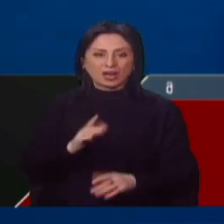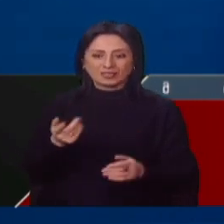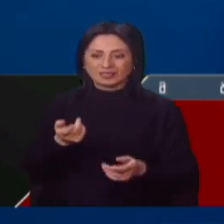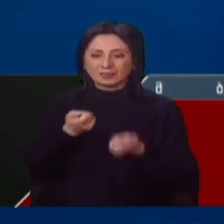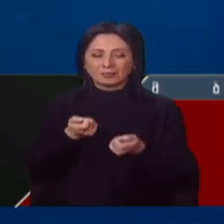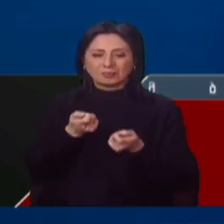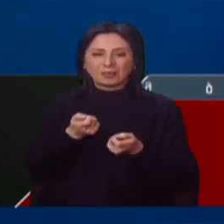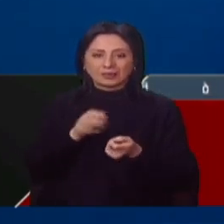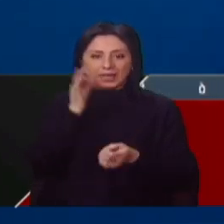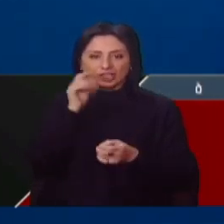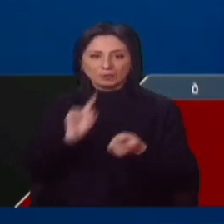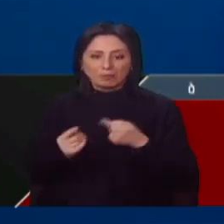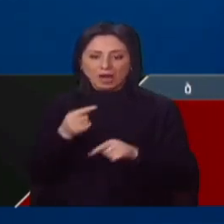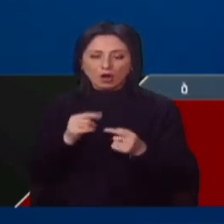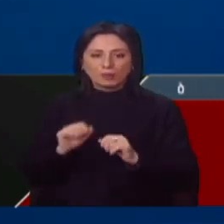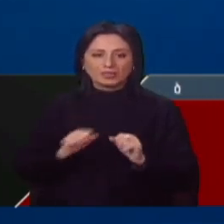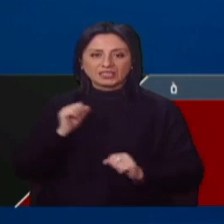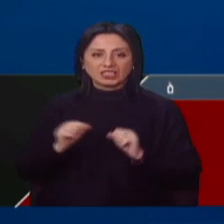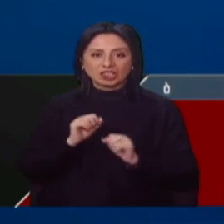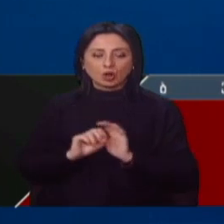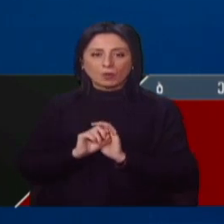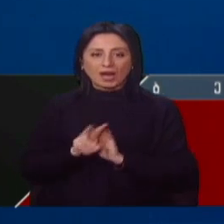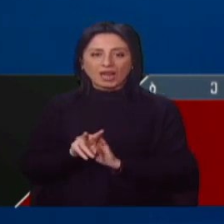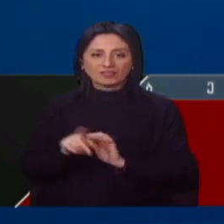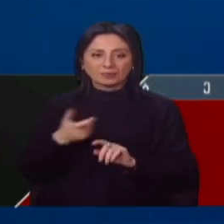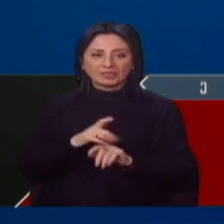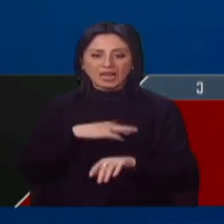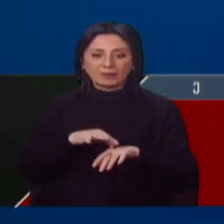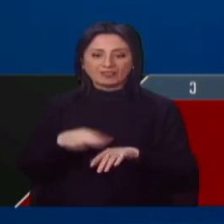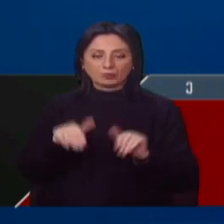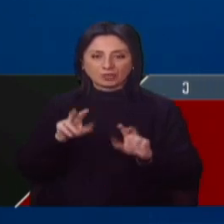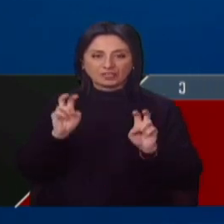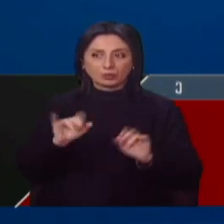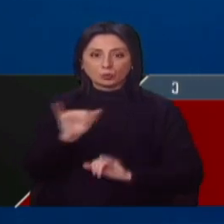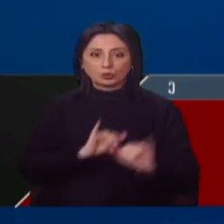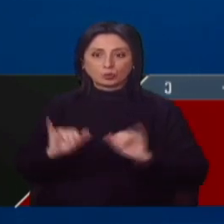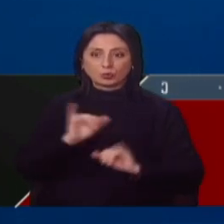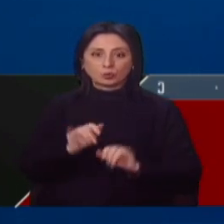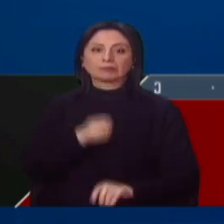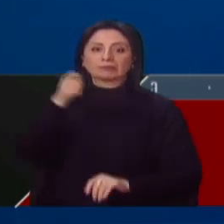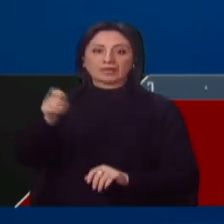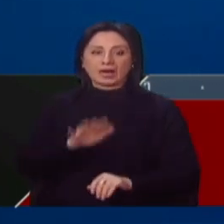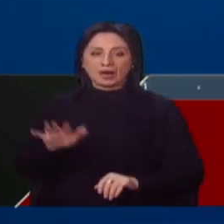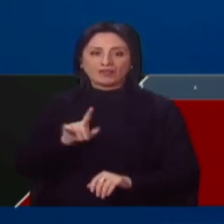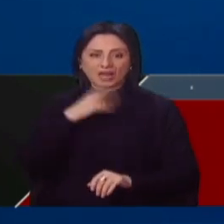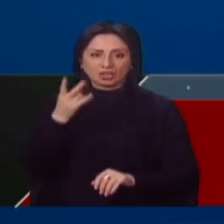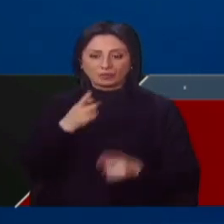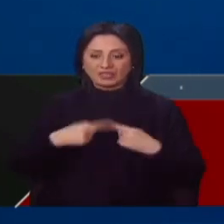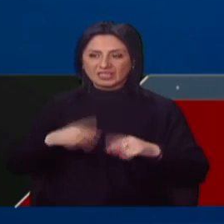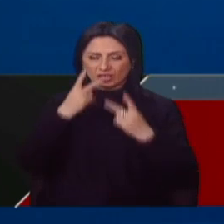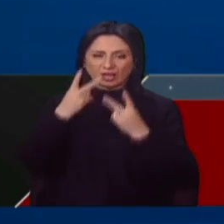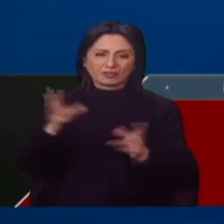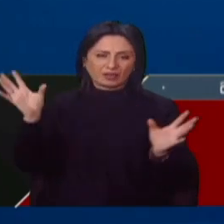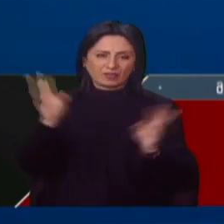patara triuki, romitas tilops rom gaikts'es am zalian tkivneul gadats kudlebas mistvis tkivneul gadats kudlebas, tuntsa ratkomanda sazgodoba